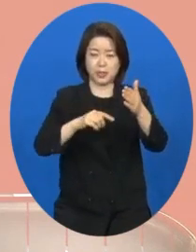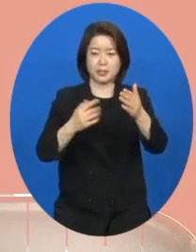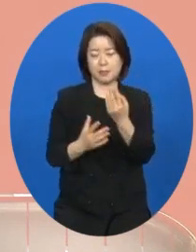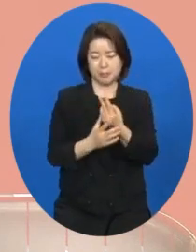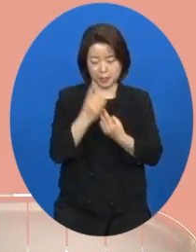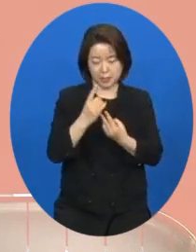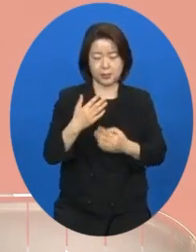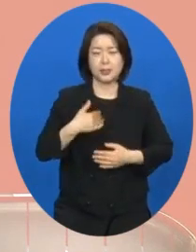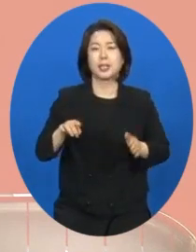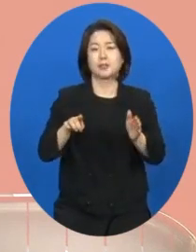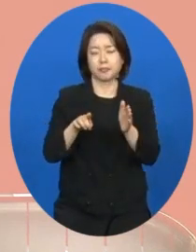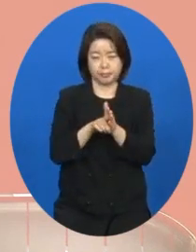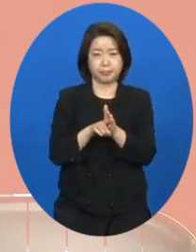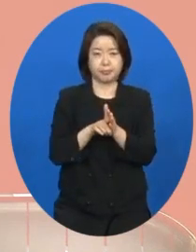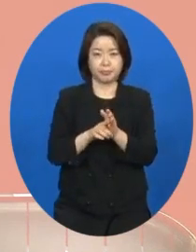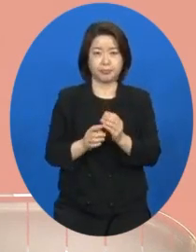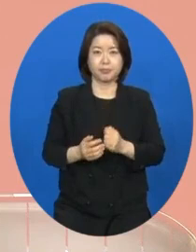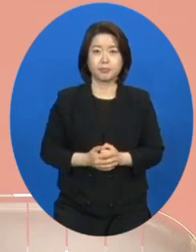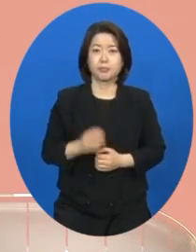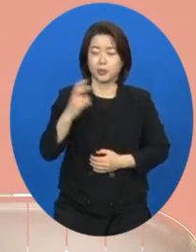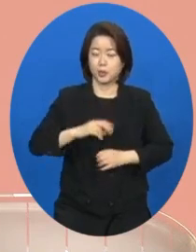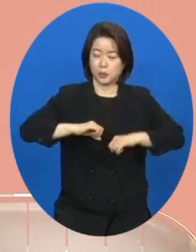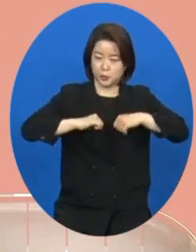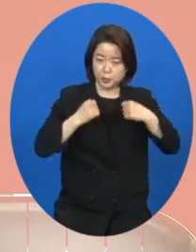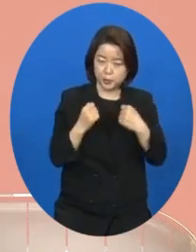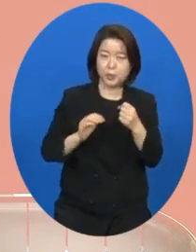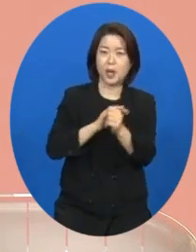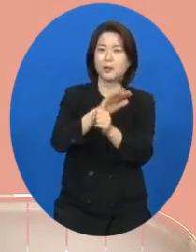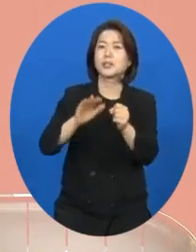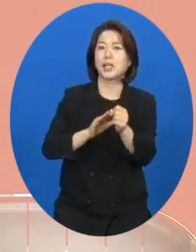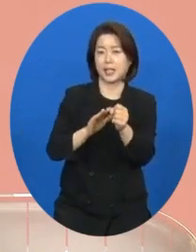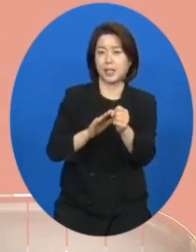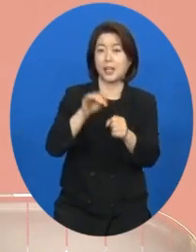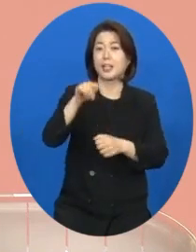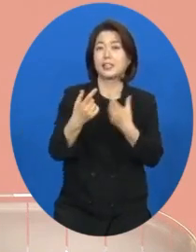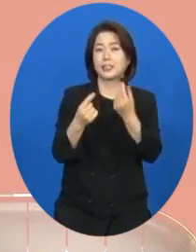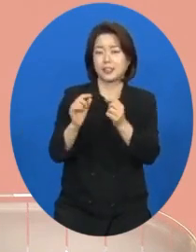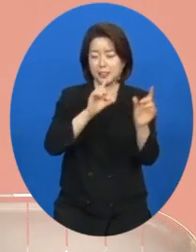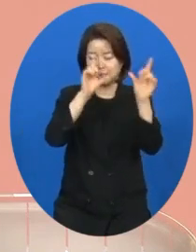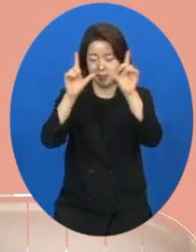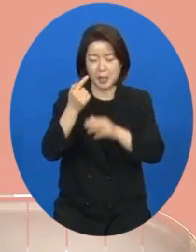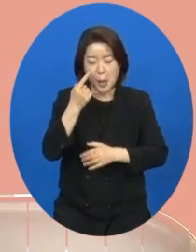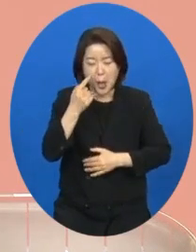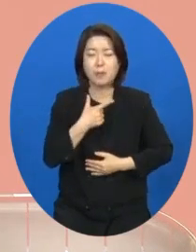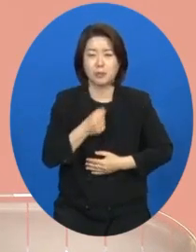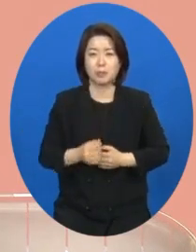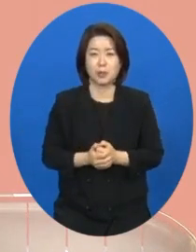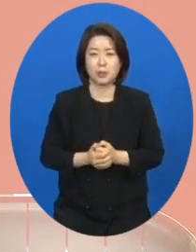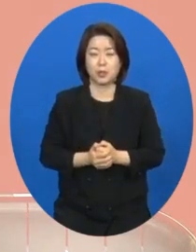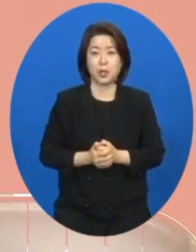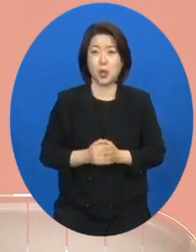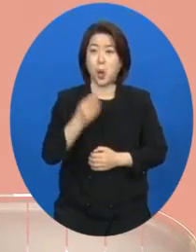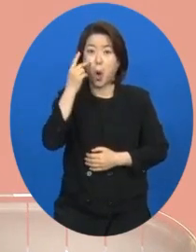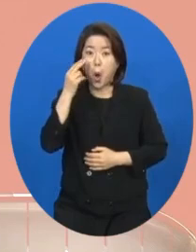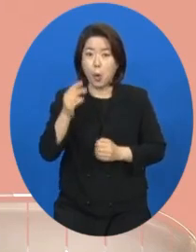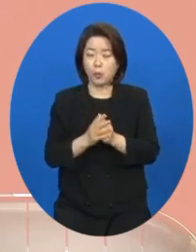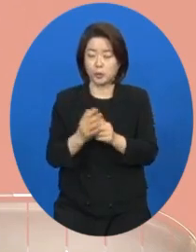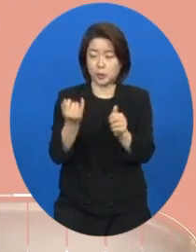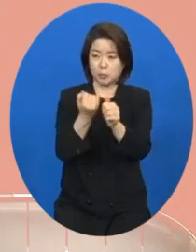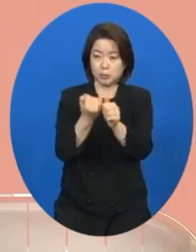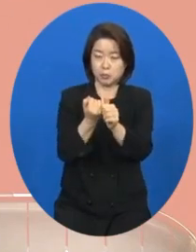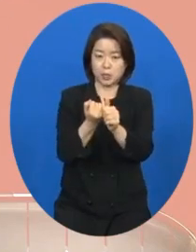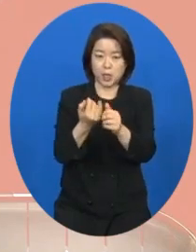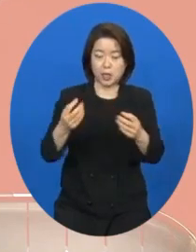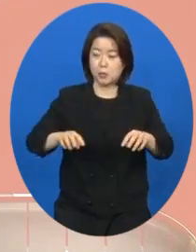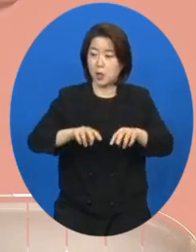취합니다. 그래서 순종하고 사랑하며 그렇게 살아보겠습니다. 혹시 이 시간에 부부가 같이